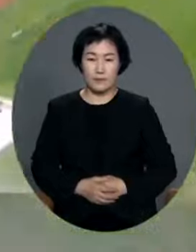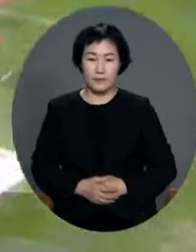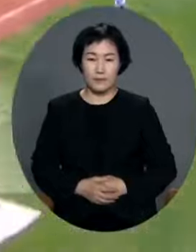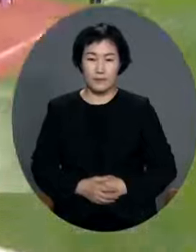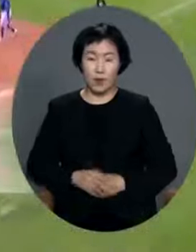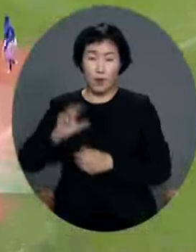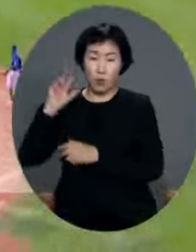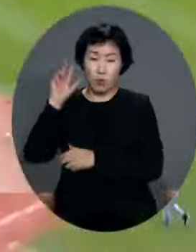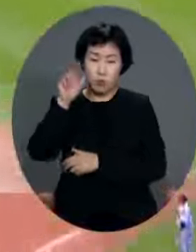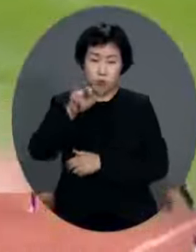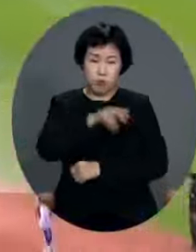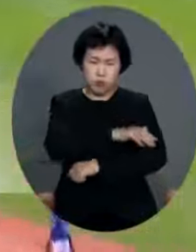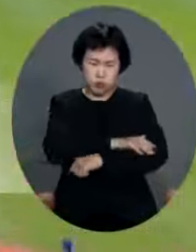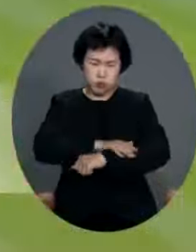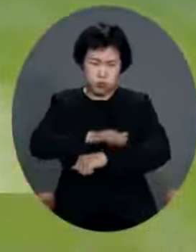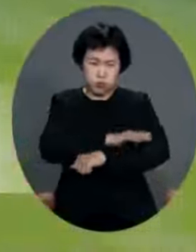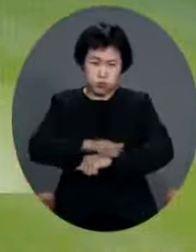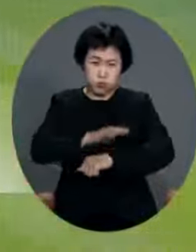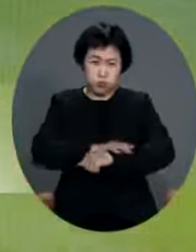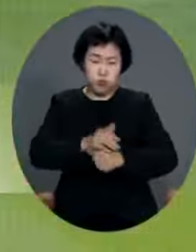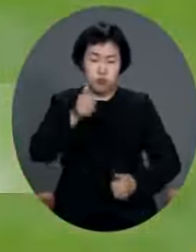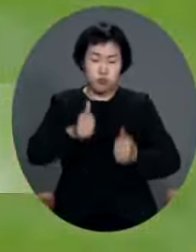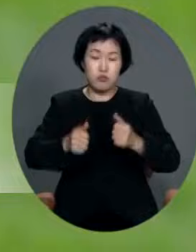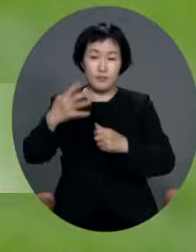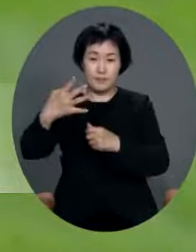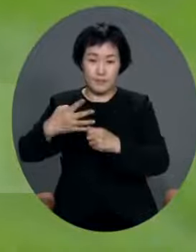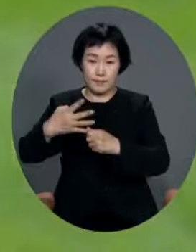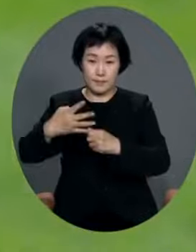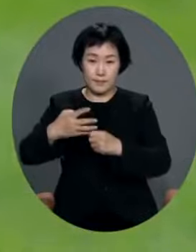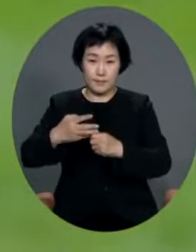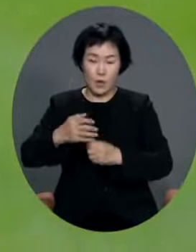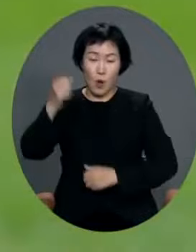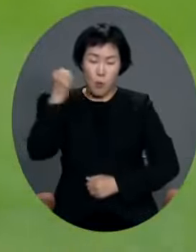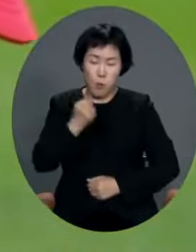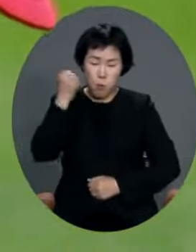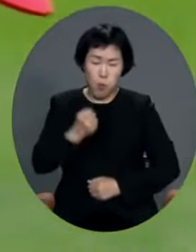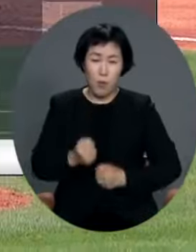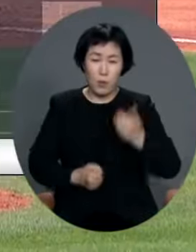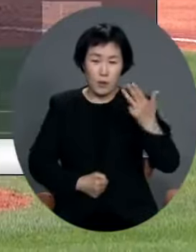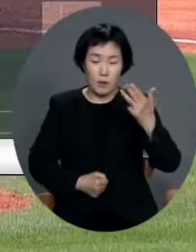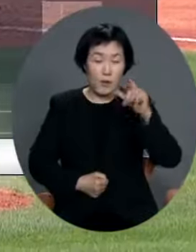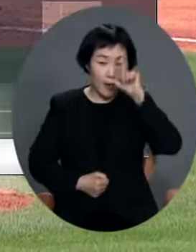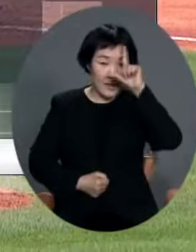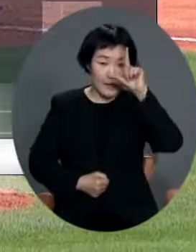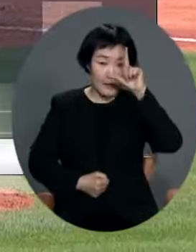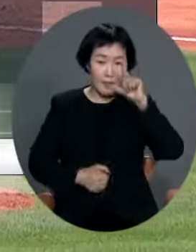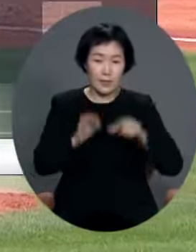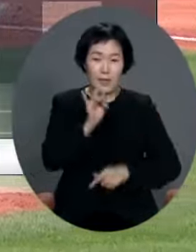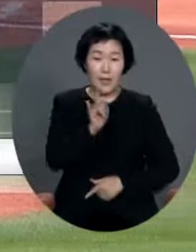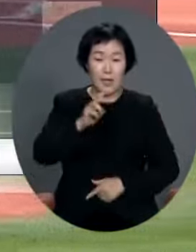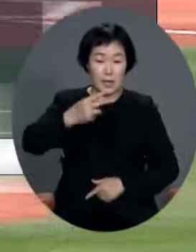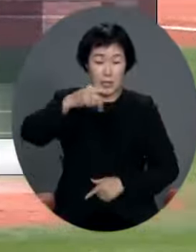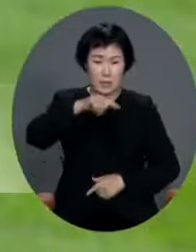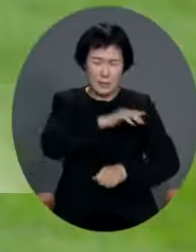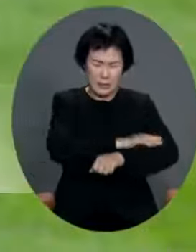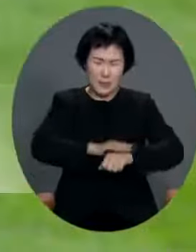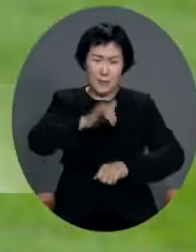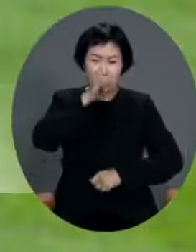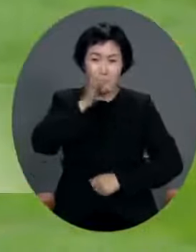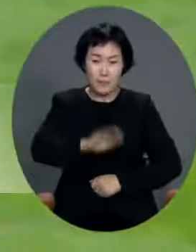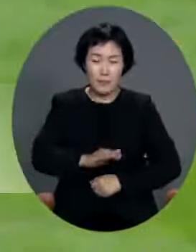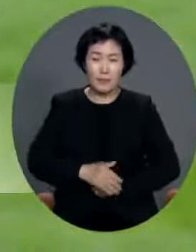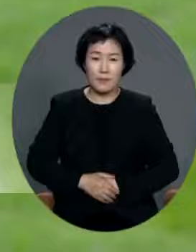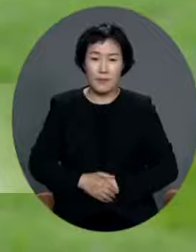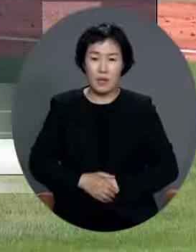선발진의 명품 투수전으로 펼쳐진 플레이오프 4차전. 삼진을 8개나 잡은 LG 트윈스 선발 엔스의 6이닝 호투도 눈부셨지만